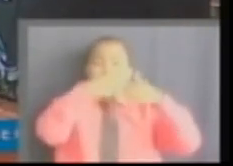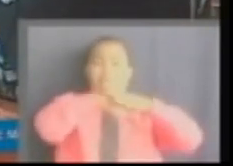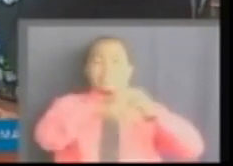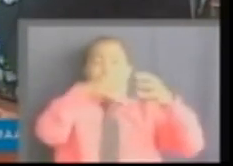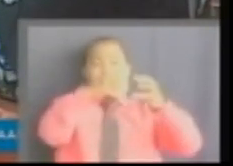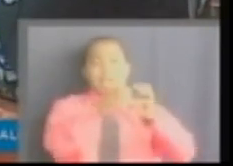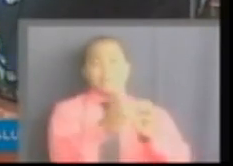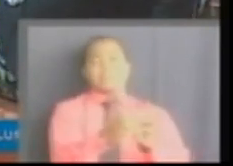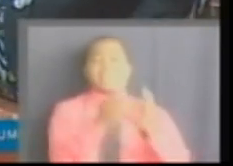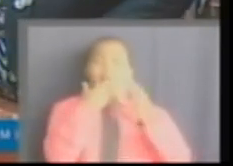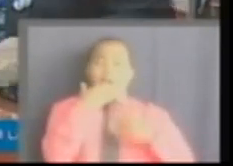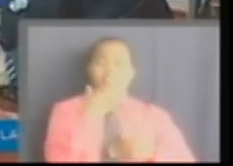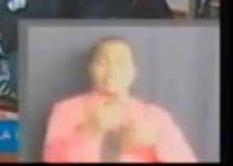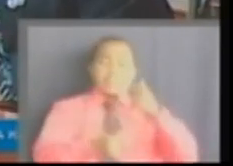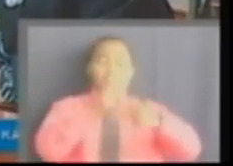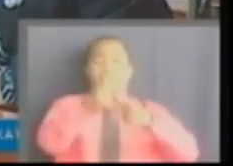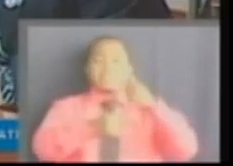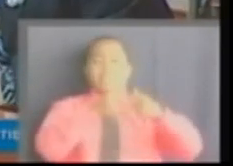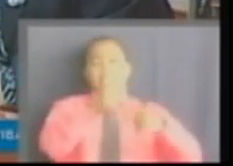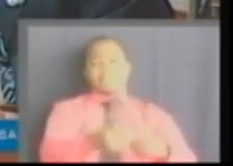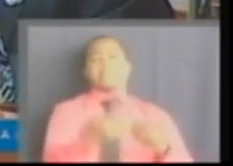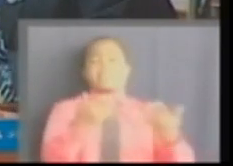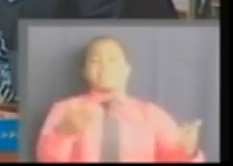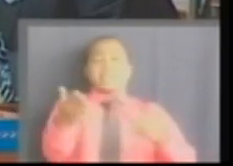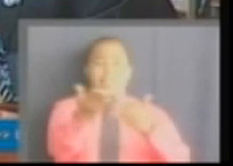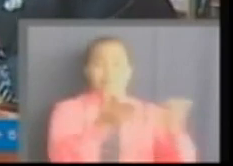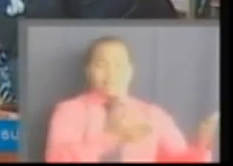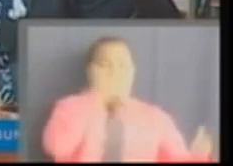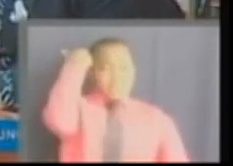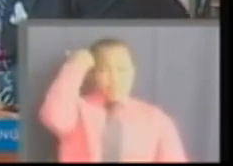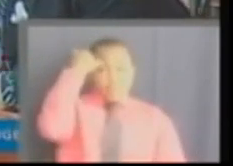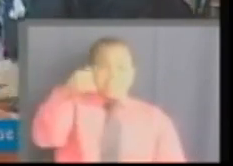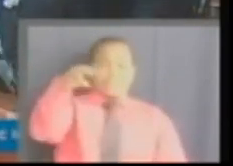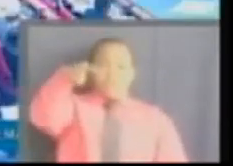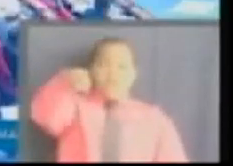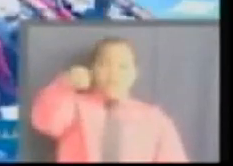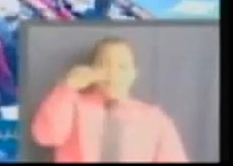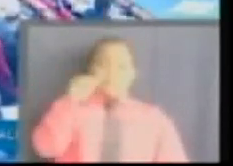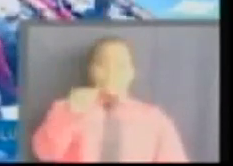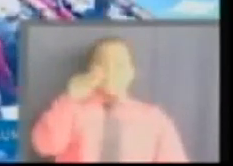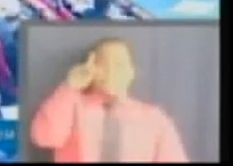Naomba tuendelee na mjadala, naomba nimwite Mheshimiwa Paul Makonda.